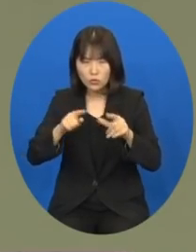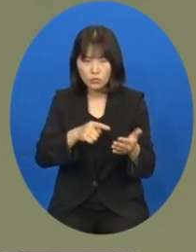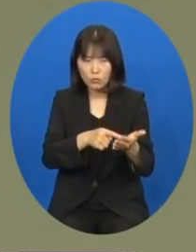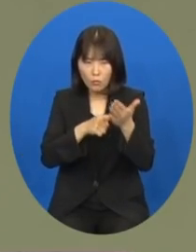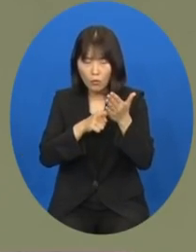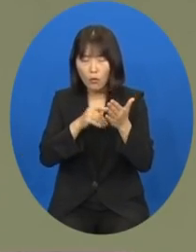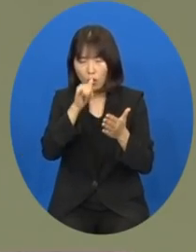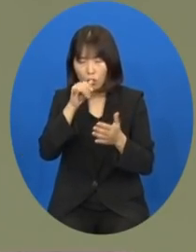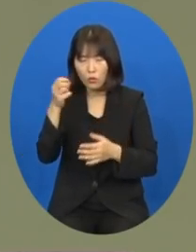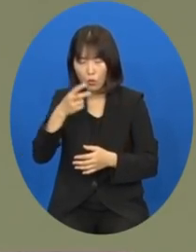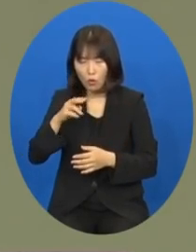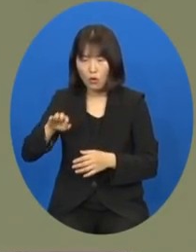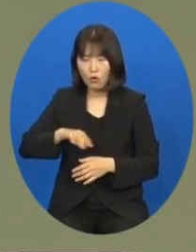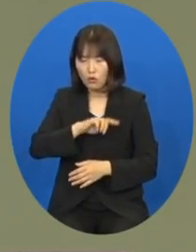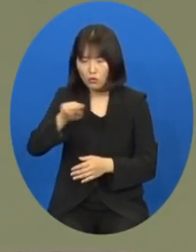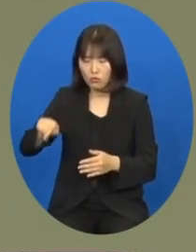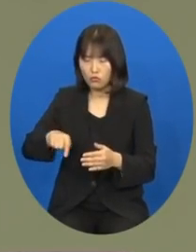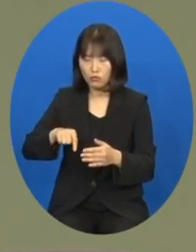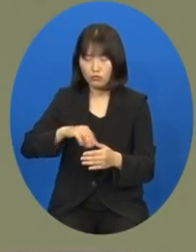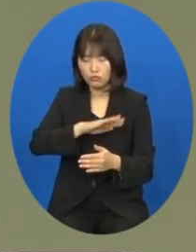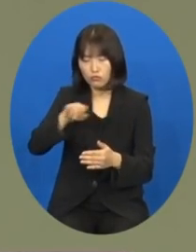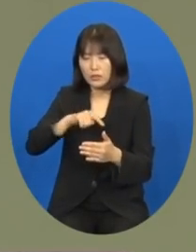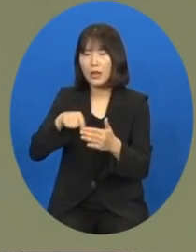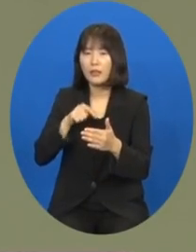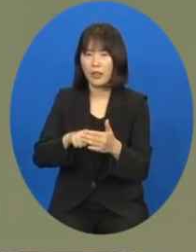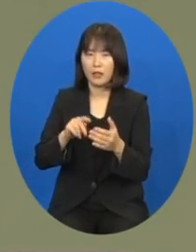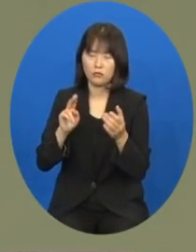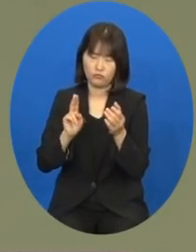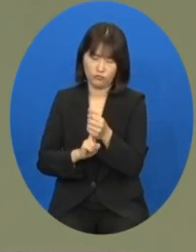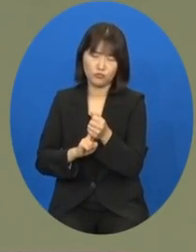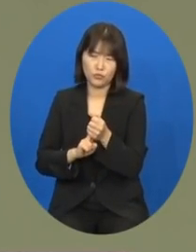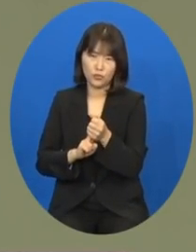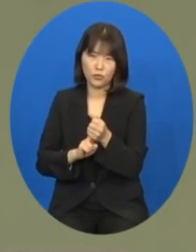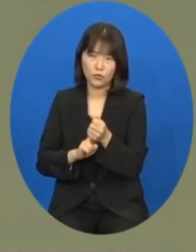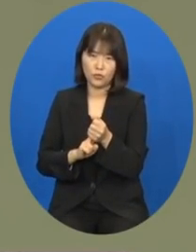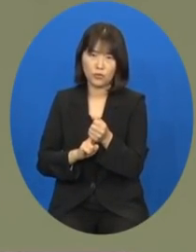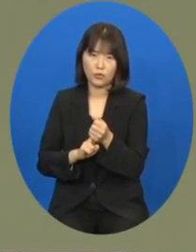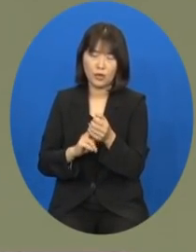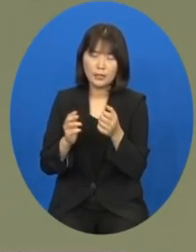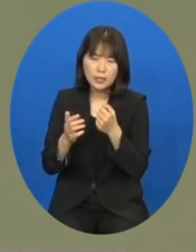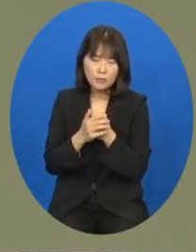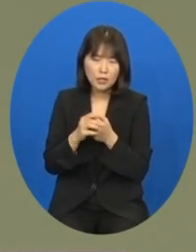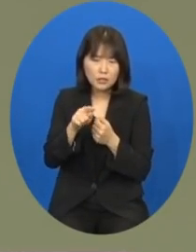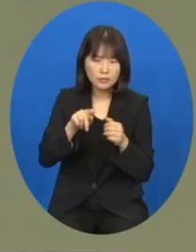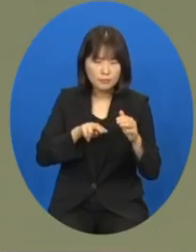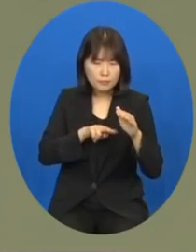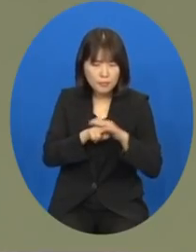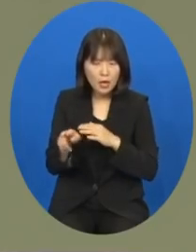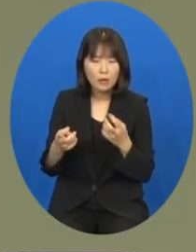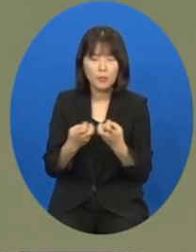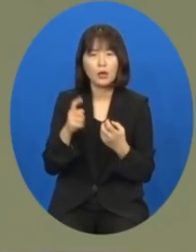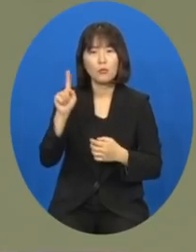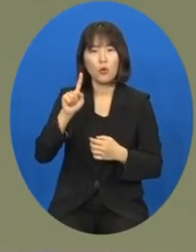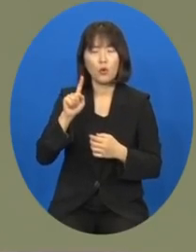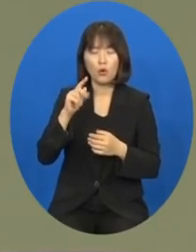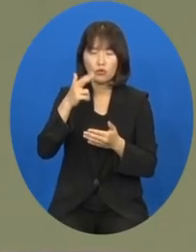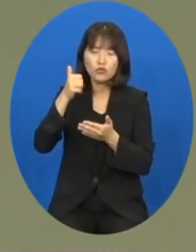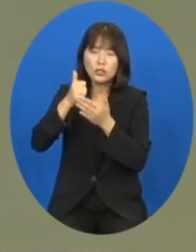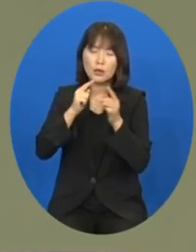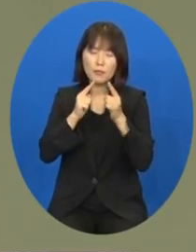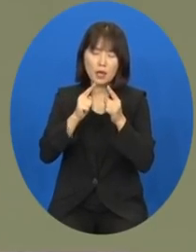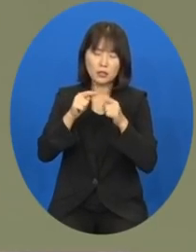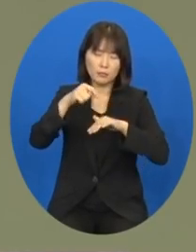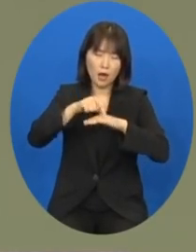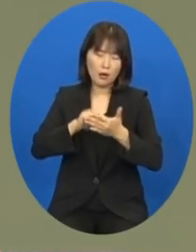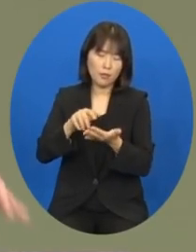있다는 것이지 그래서 것으 피하는 길은 무엇이냐 주님의 음성 말씀을 늘 마음에 두는 것입니다 자 오늘